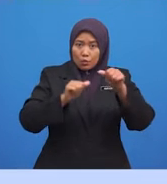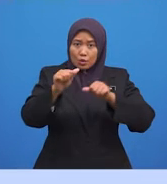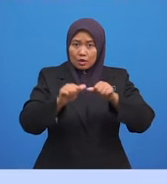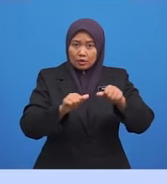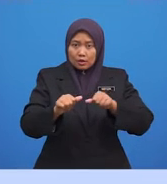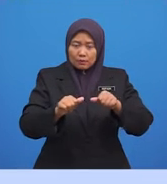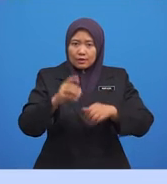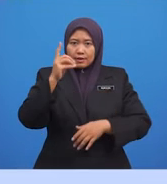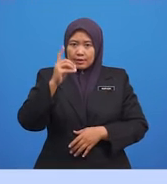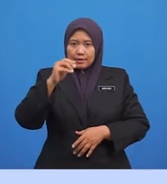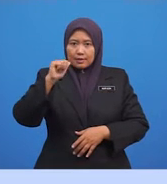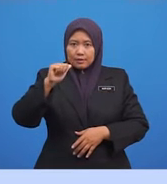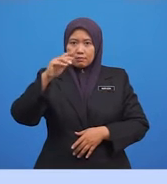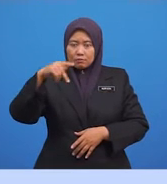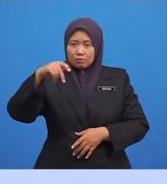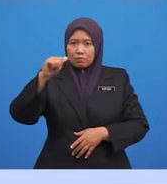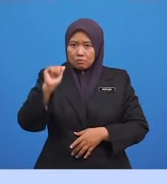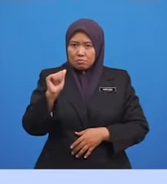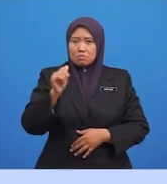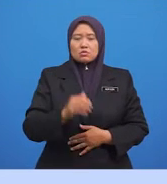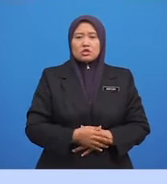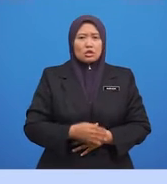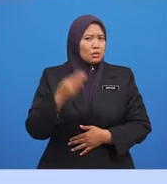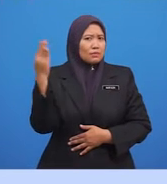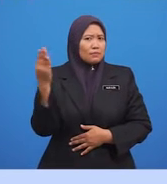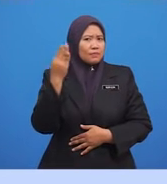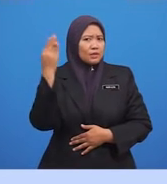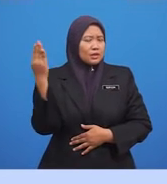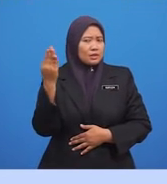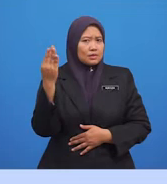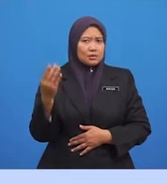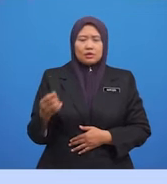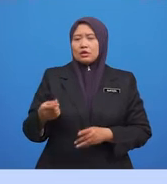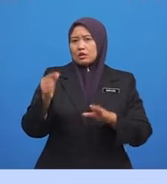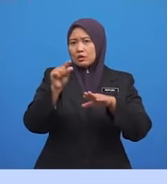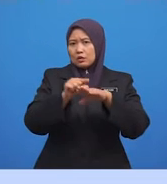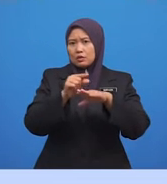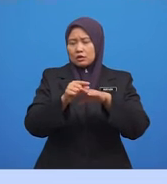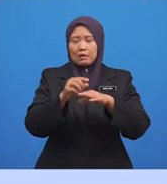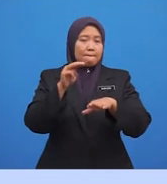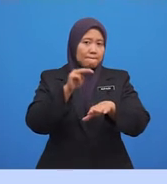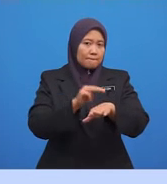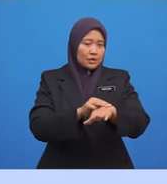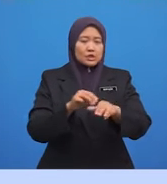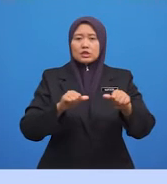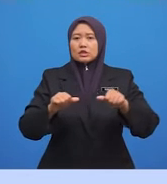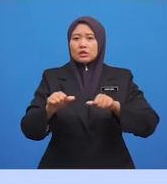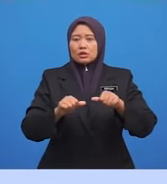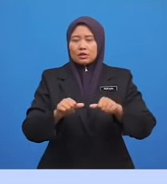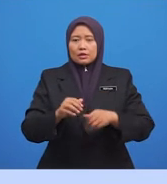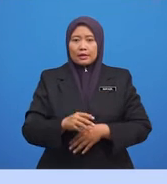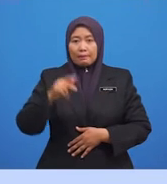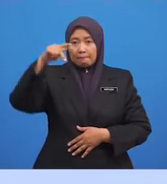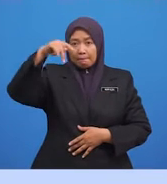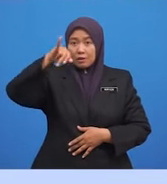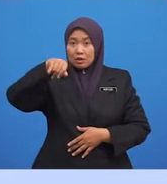tak? Ya, kebiasaannya depa ini digunakan semasa aktiviti pendidikan